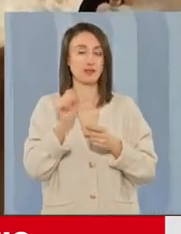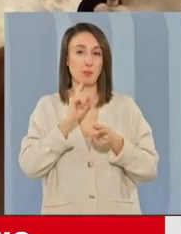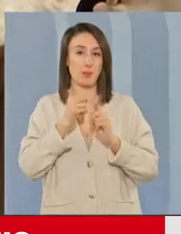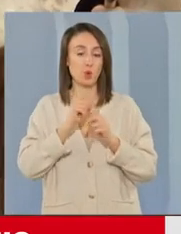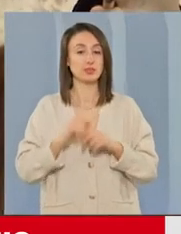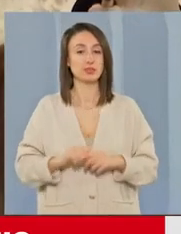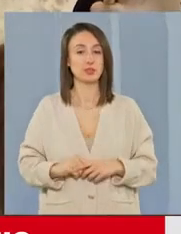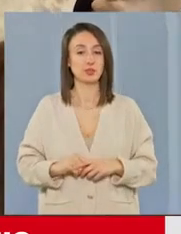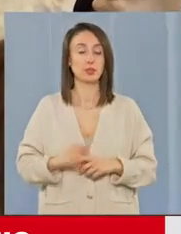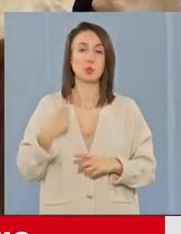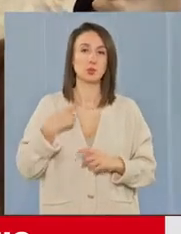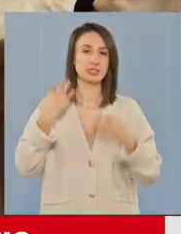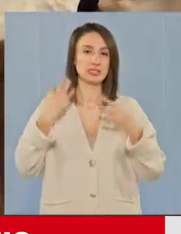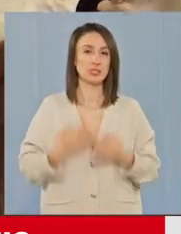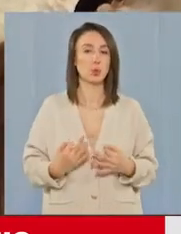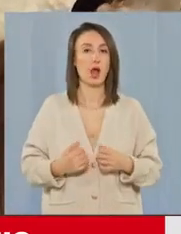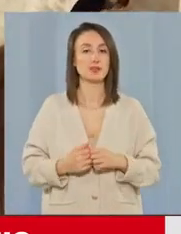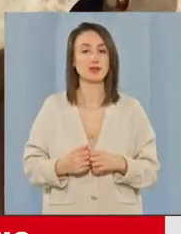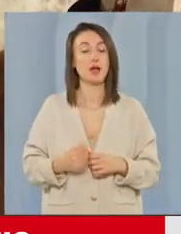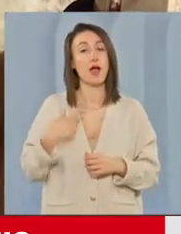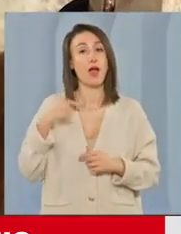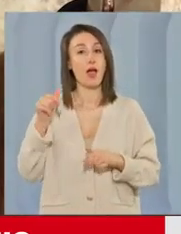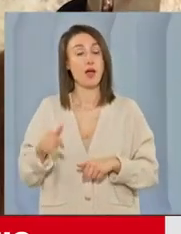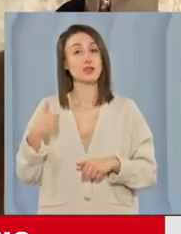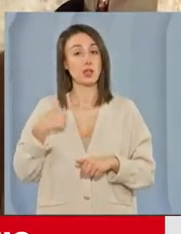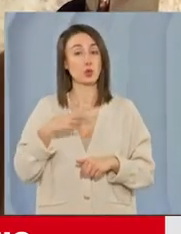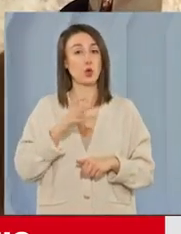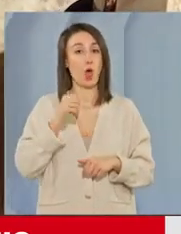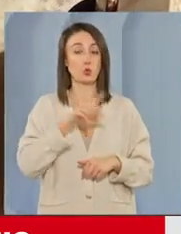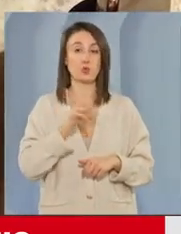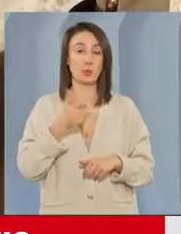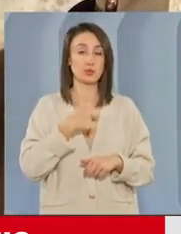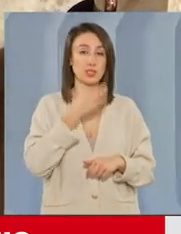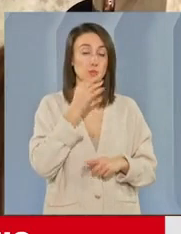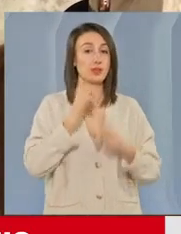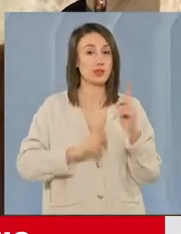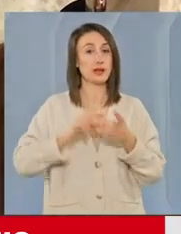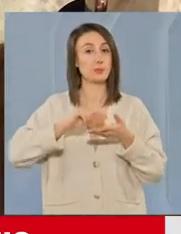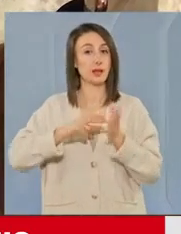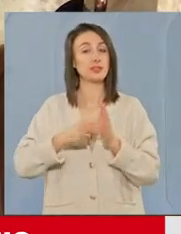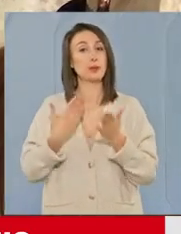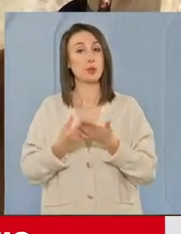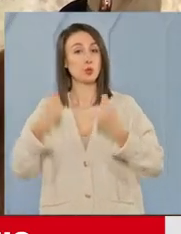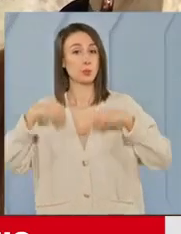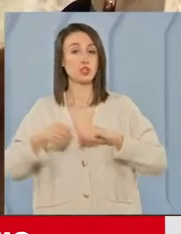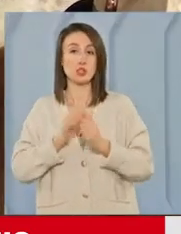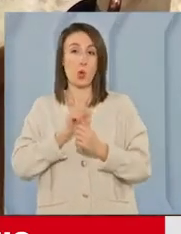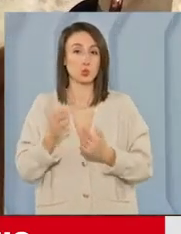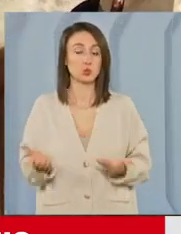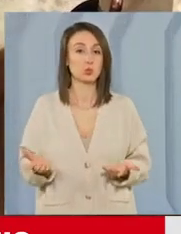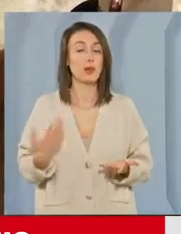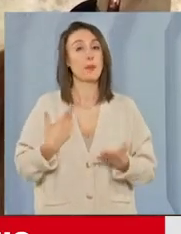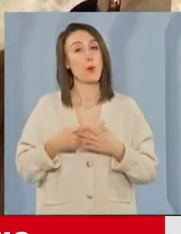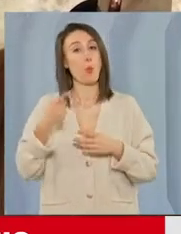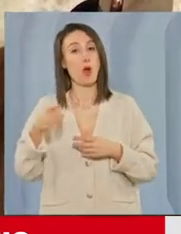politice. Cu certitudine, astăzi eu, Marcel Ciolacu, nu vă pot răspunde dacă e pregătită pentru președinte sau nu, sau